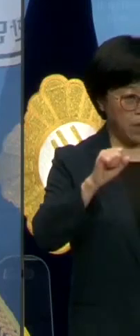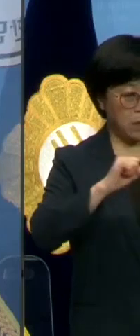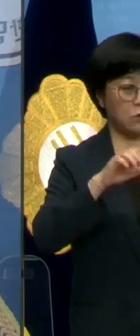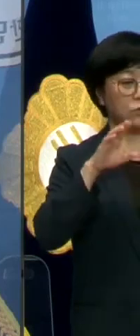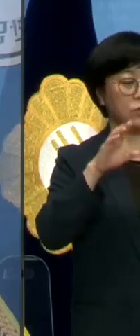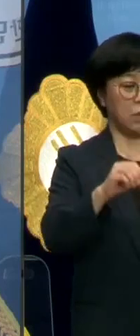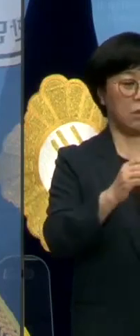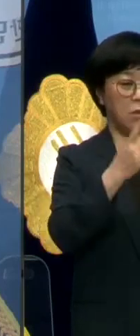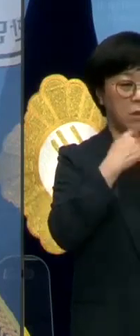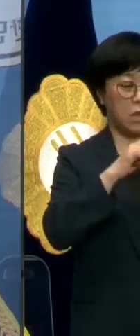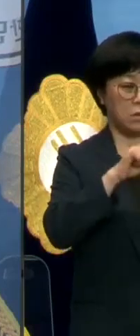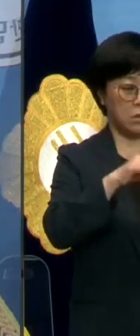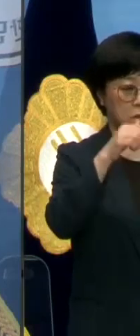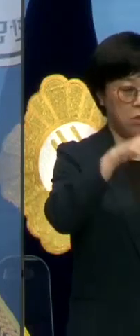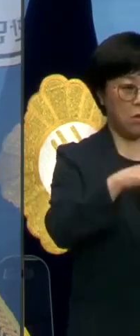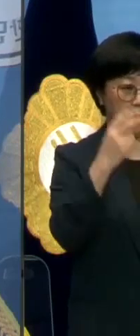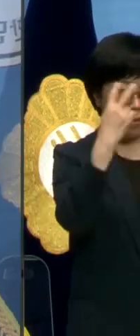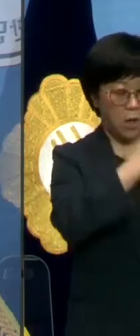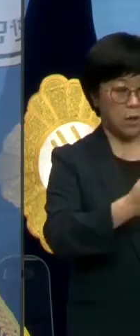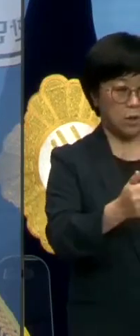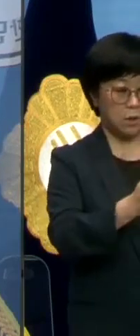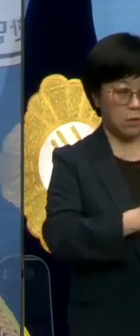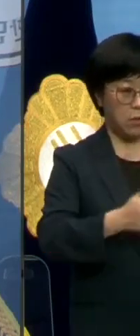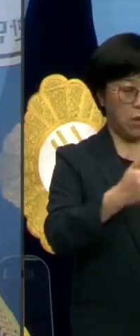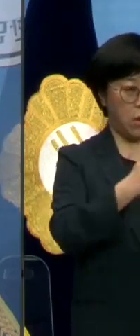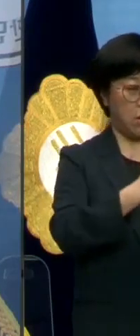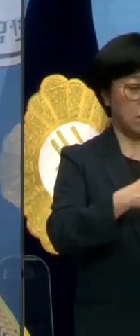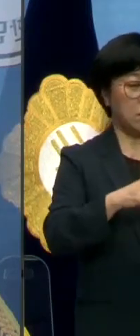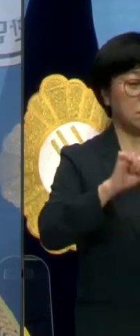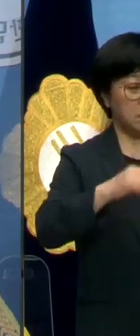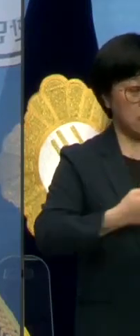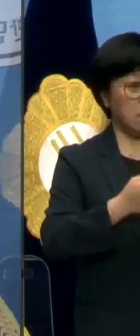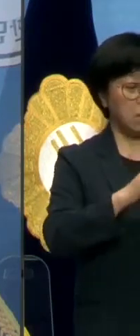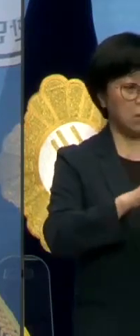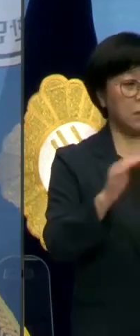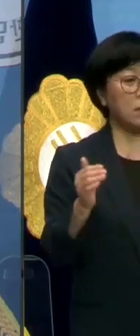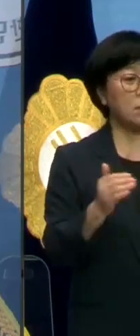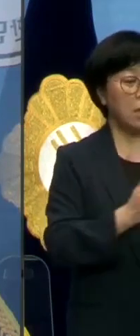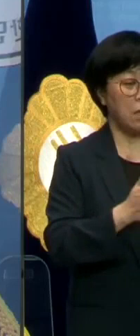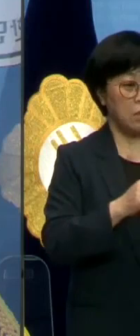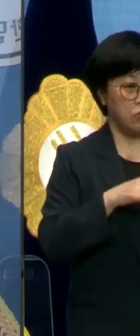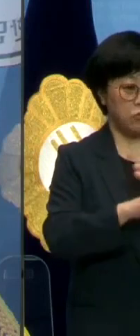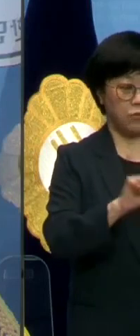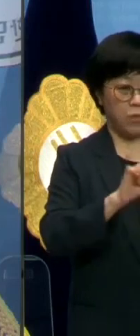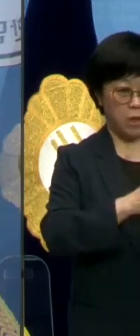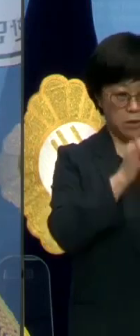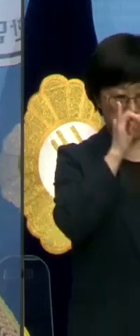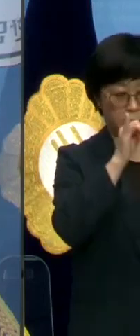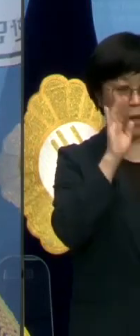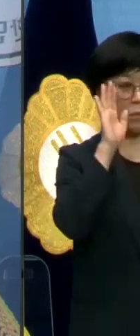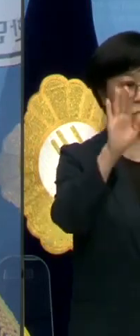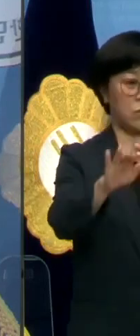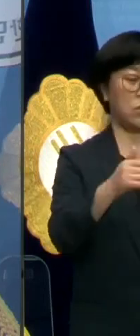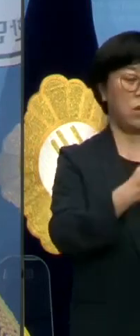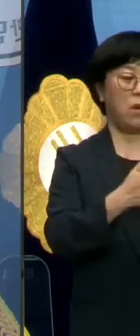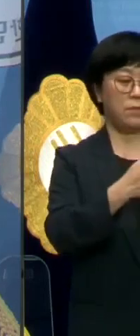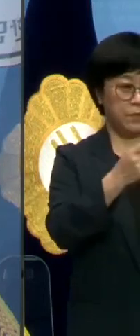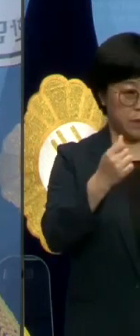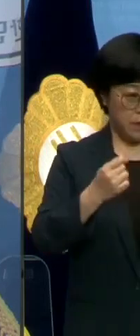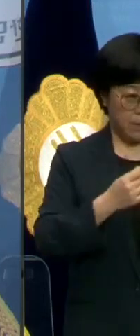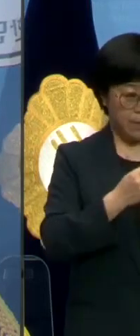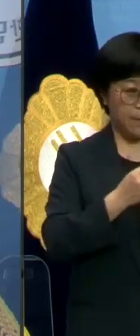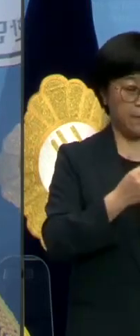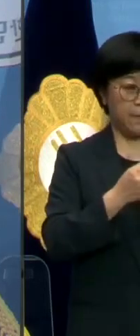중지한 점도 선관위 자체 종결의 사유로 들고 있다. 그렇다면 앞으로 이와